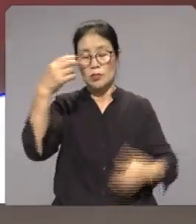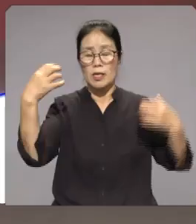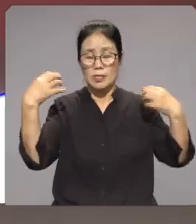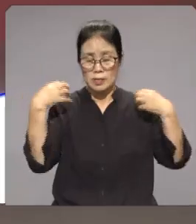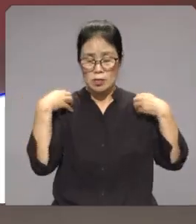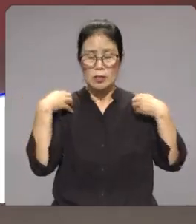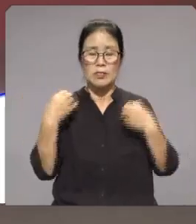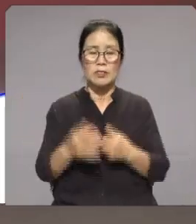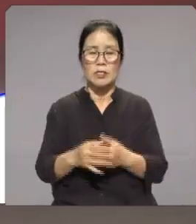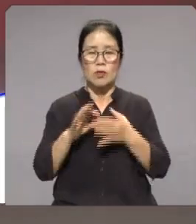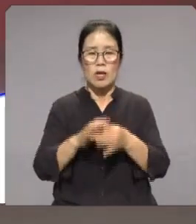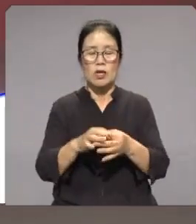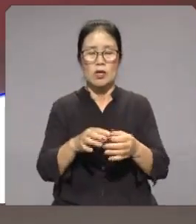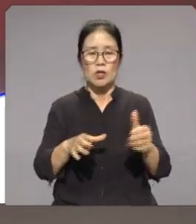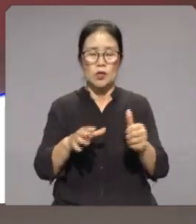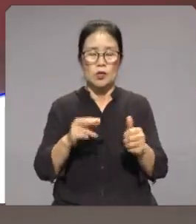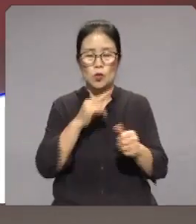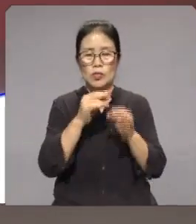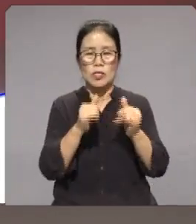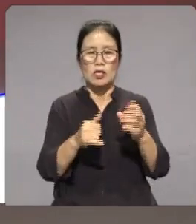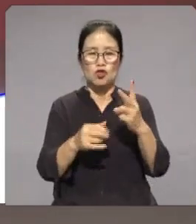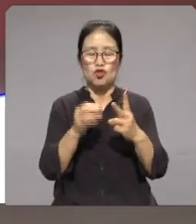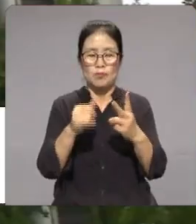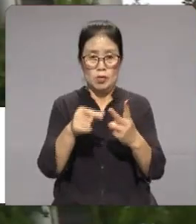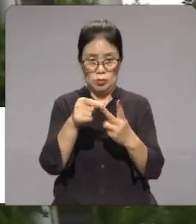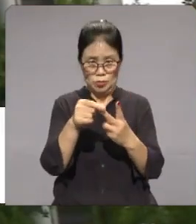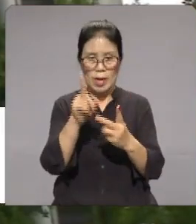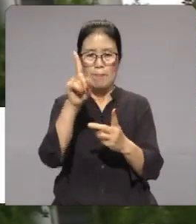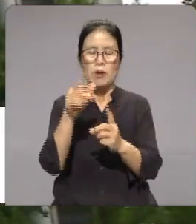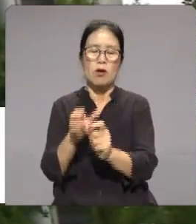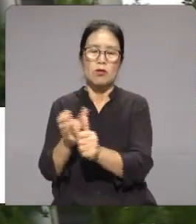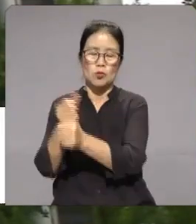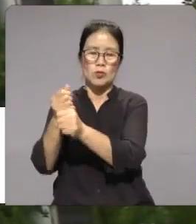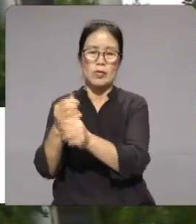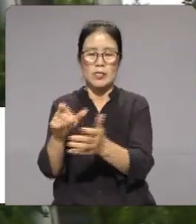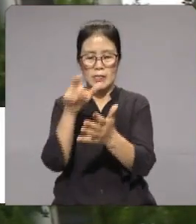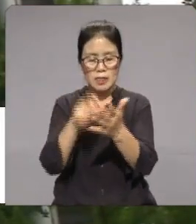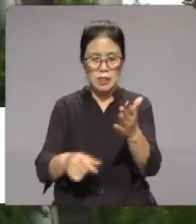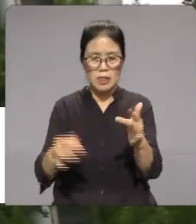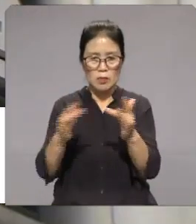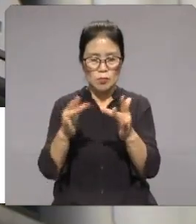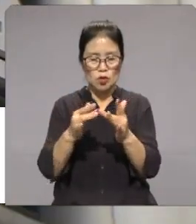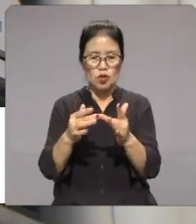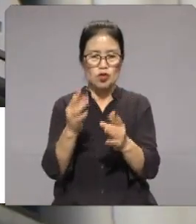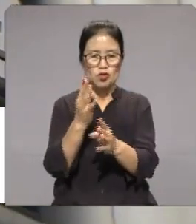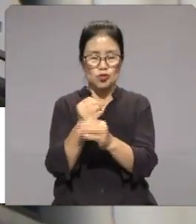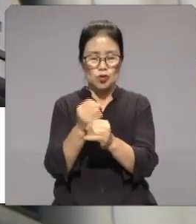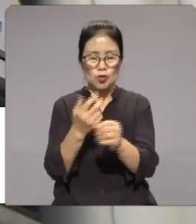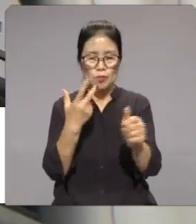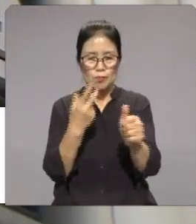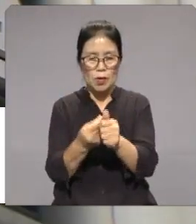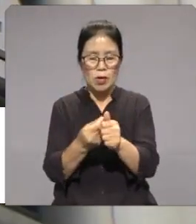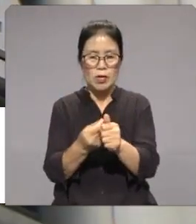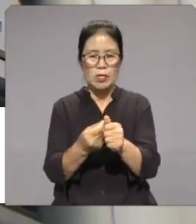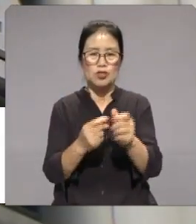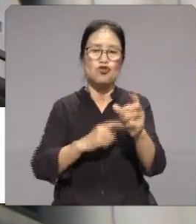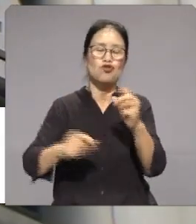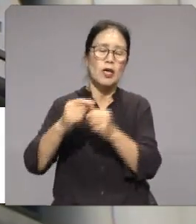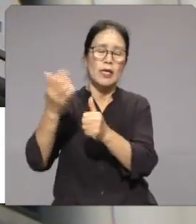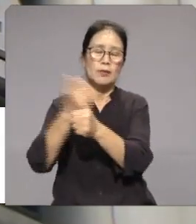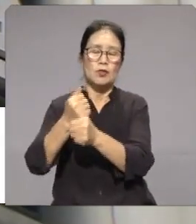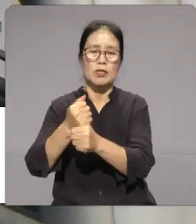국가수사본부는 관련 용의자 2명을 특정 후 1명을 송치했으며 리스트 접속 주소를 유포한 3명도 추가 입건했다며